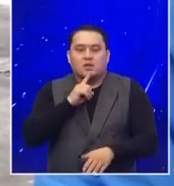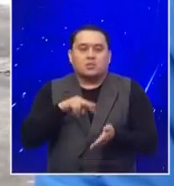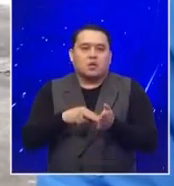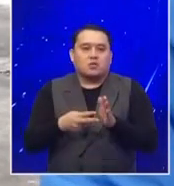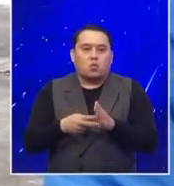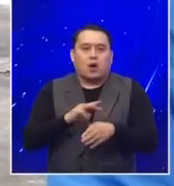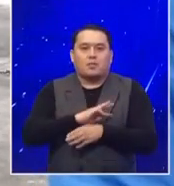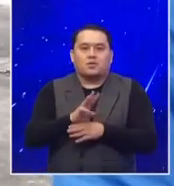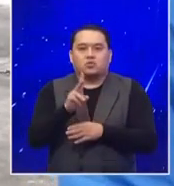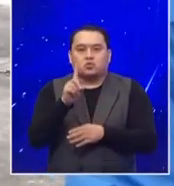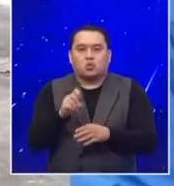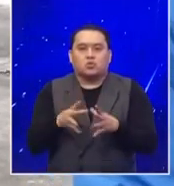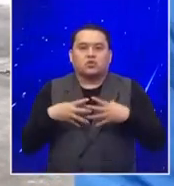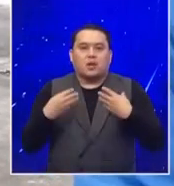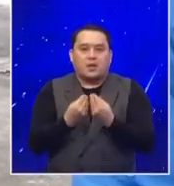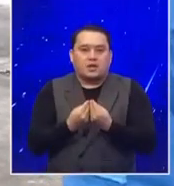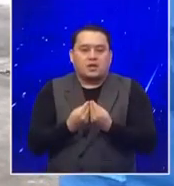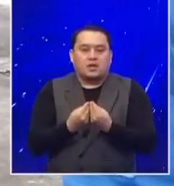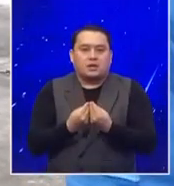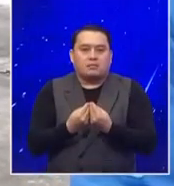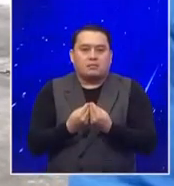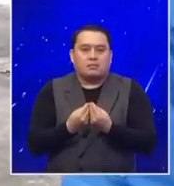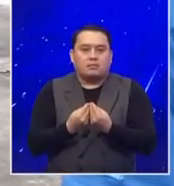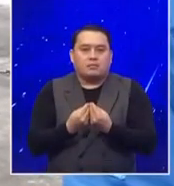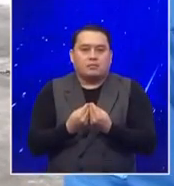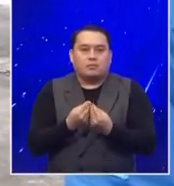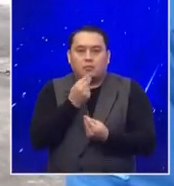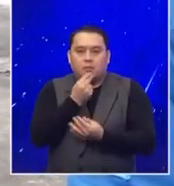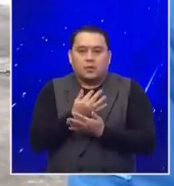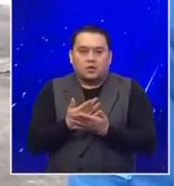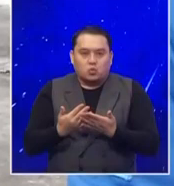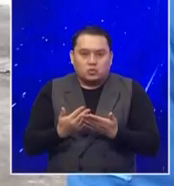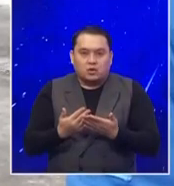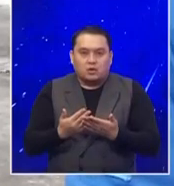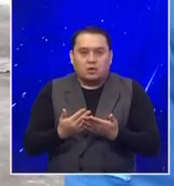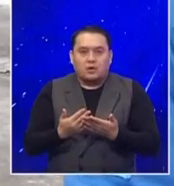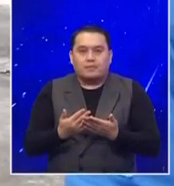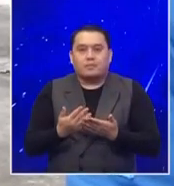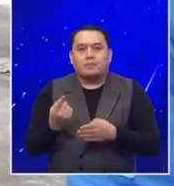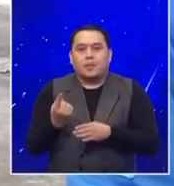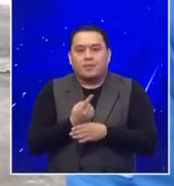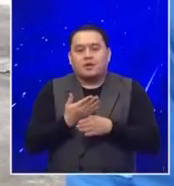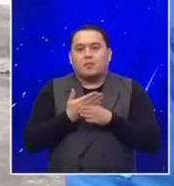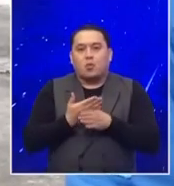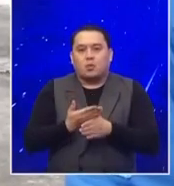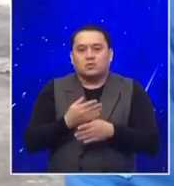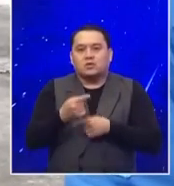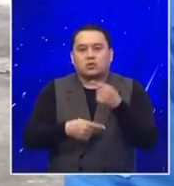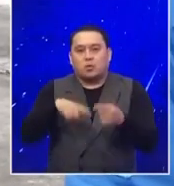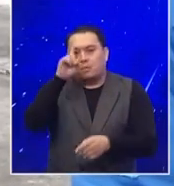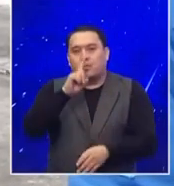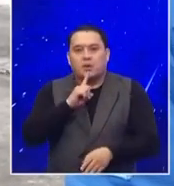планируем охватить 100 семей по предоставлению вот именно продуктов первой необходимости. До конца месяца мы